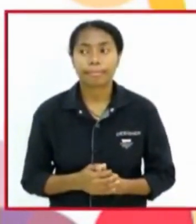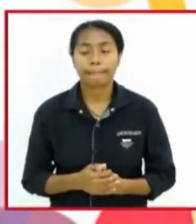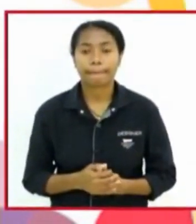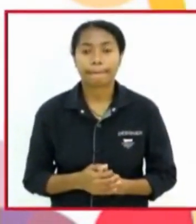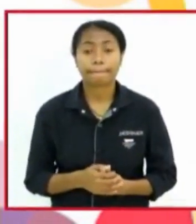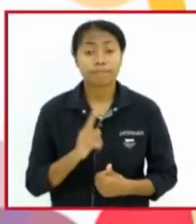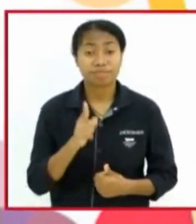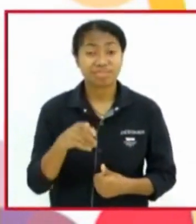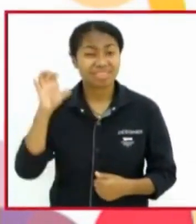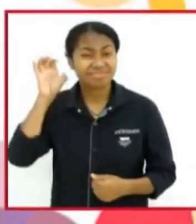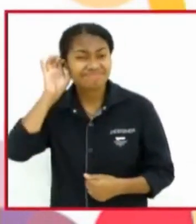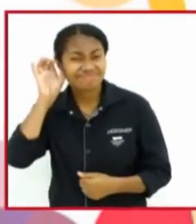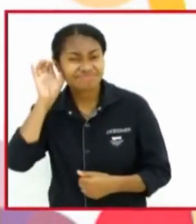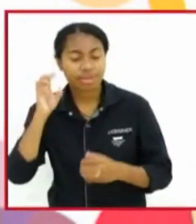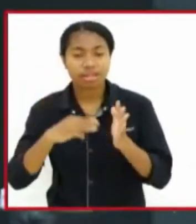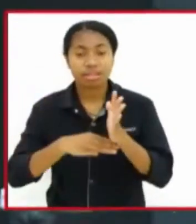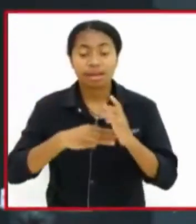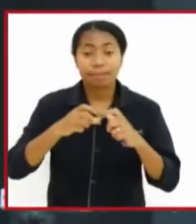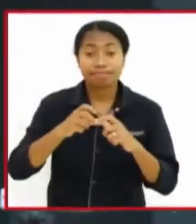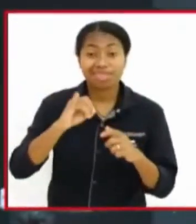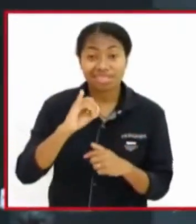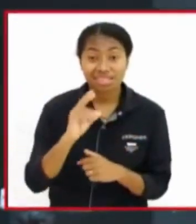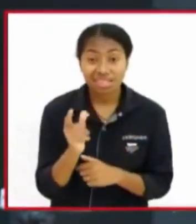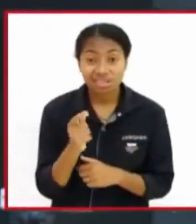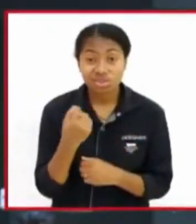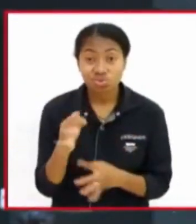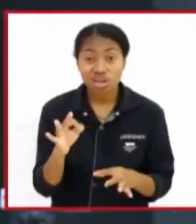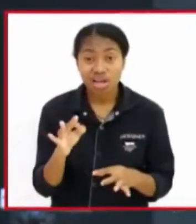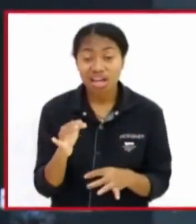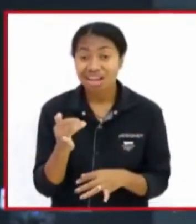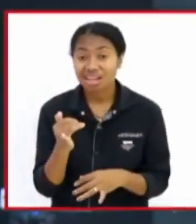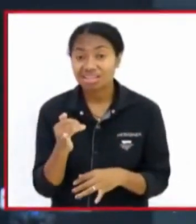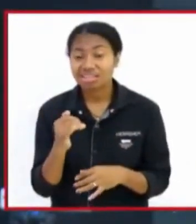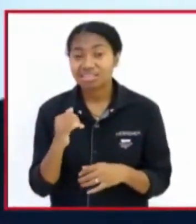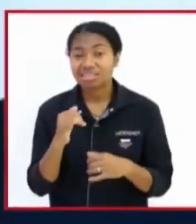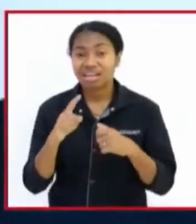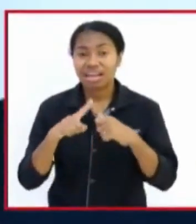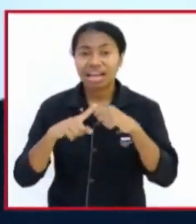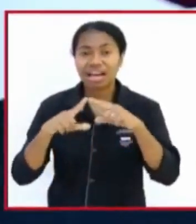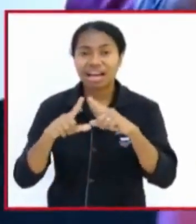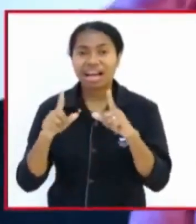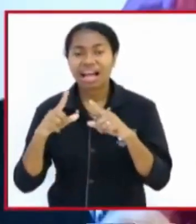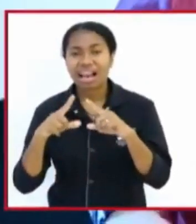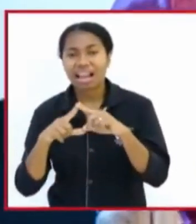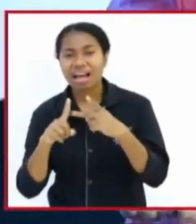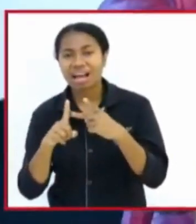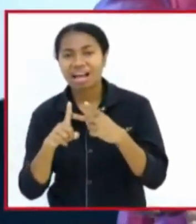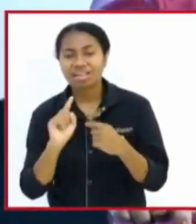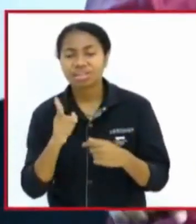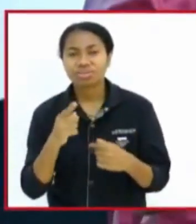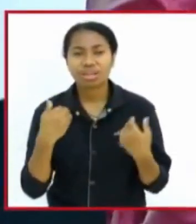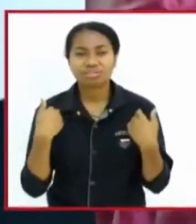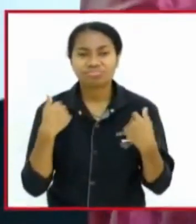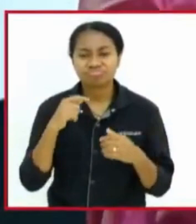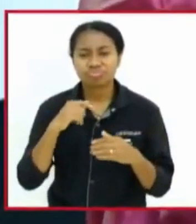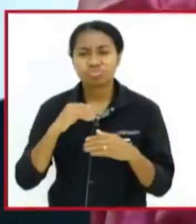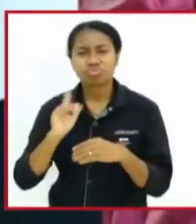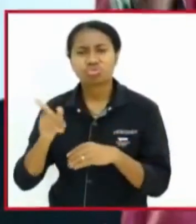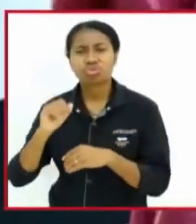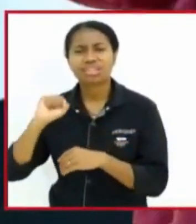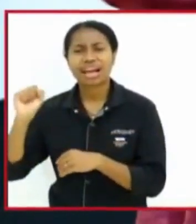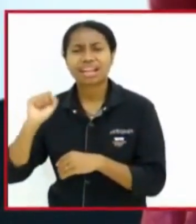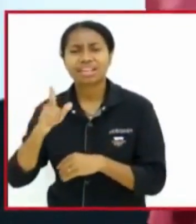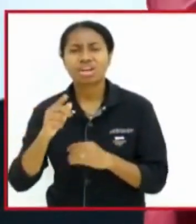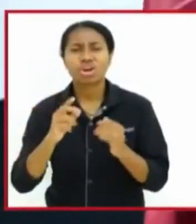ia mendengar Mesir Hai sudah kalah Uni Soviet tumpangan yo yah